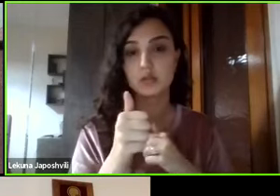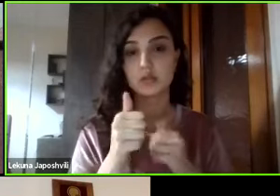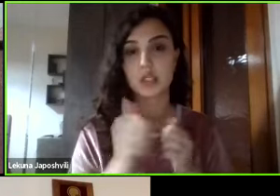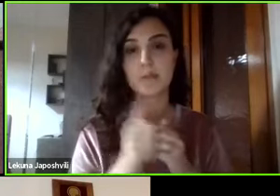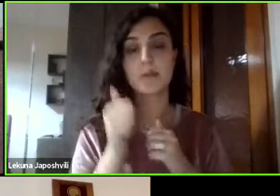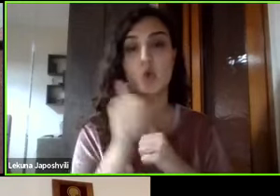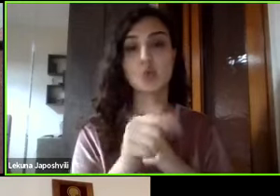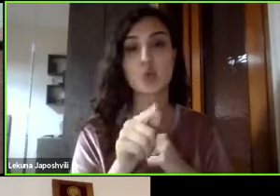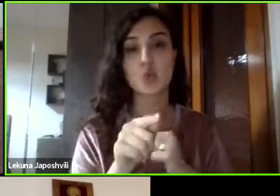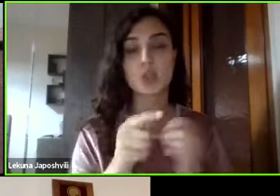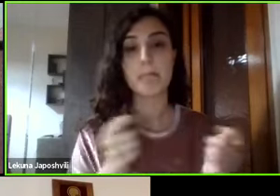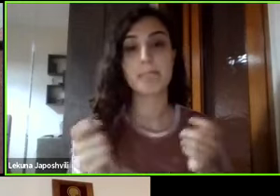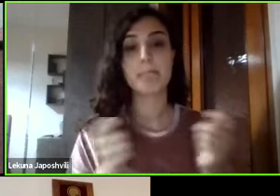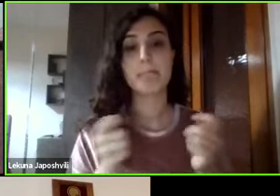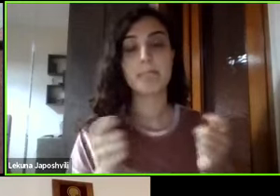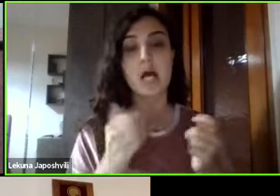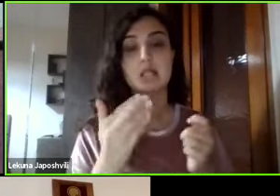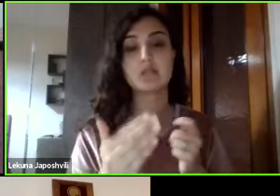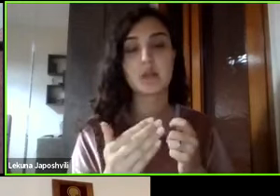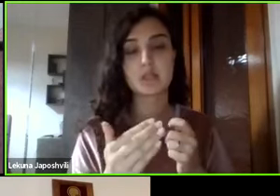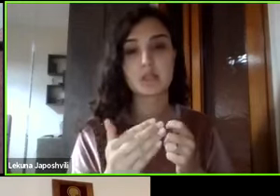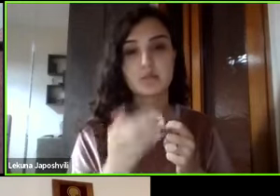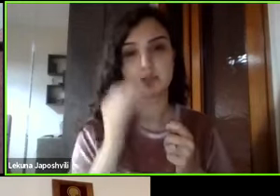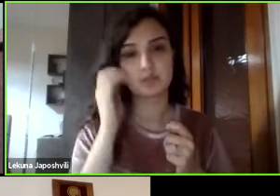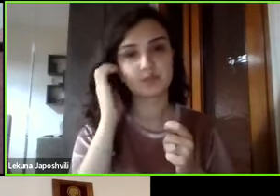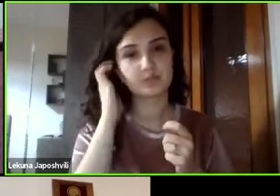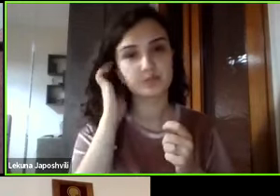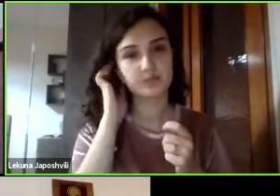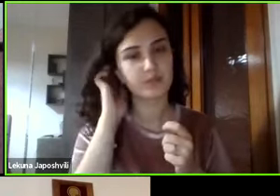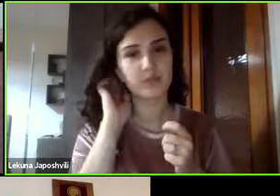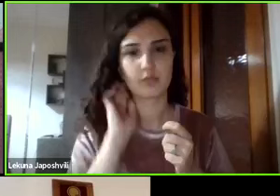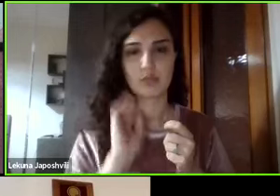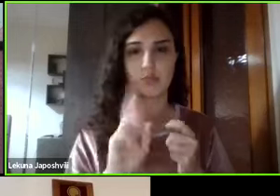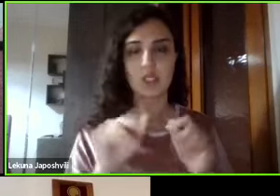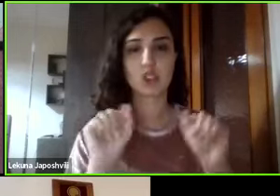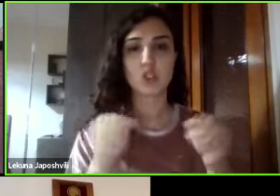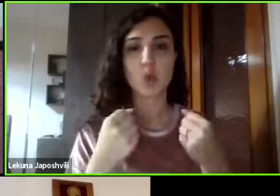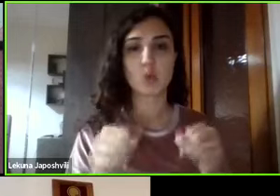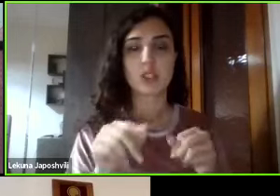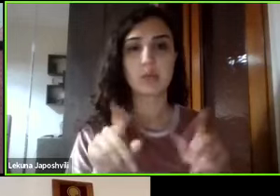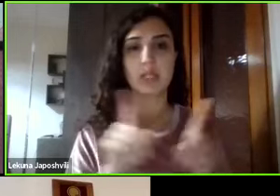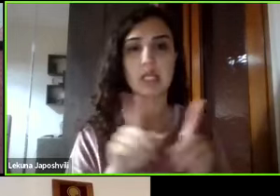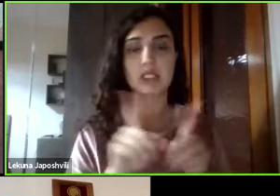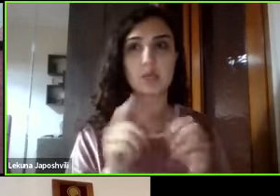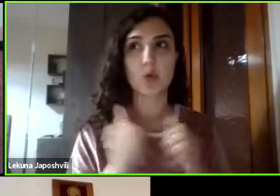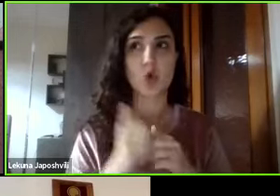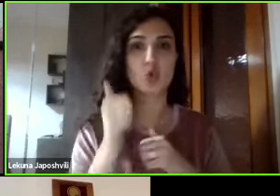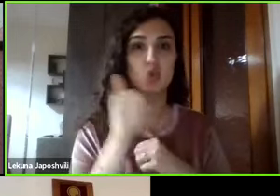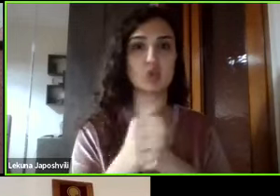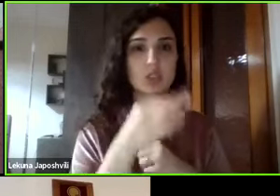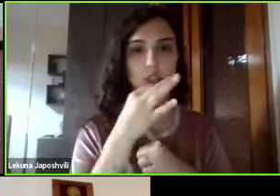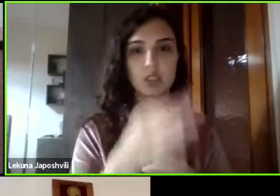განაპირობებს მართვის ოპტიმიზაციას და შეუძლებელია ესე პროგნოზის